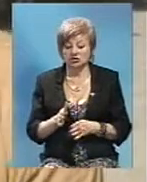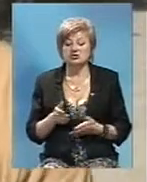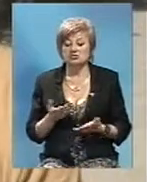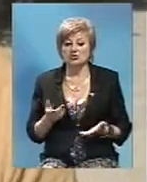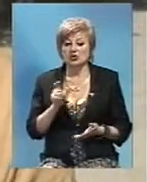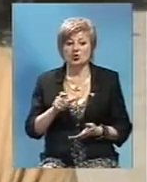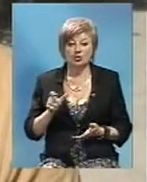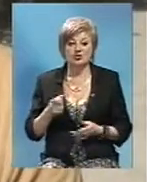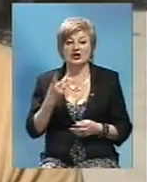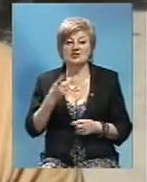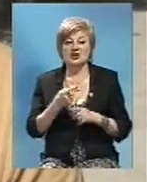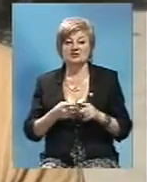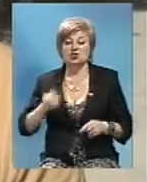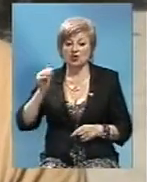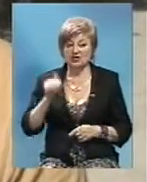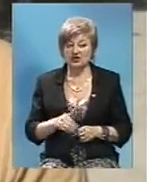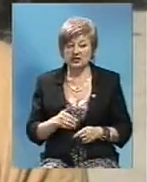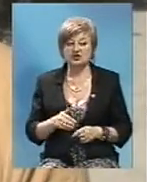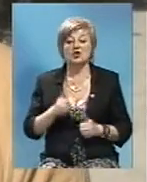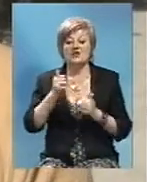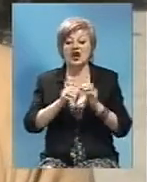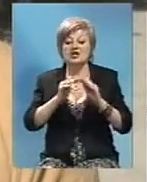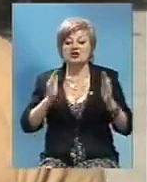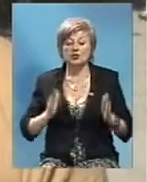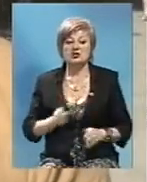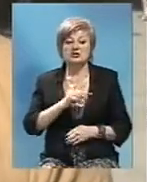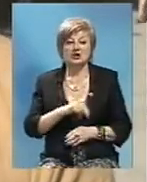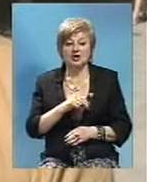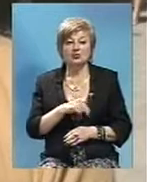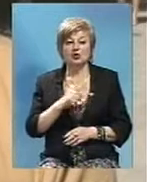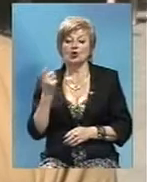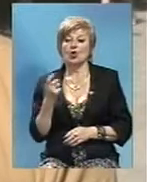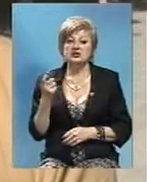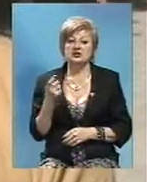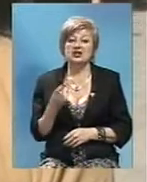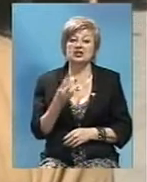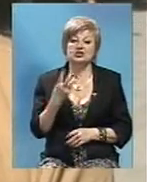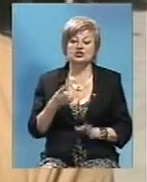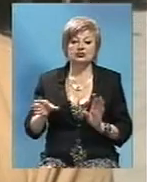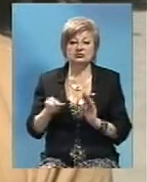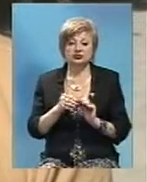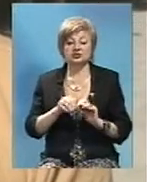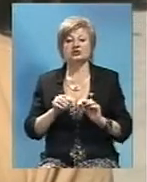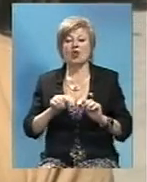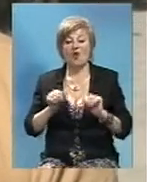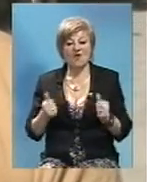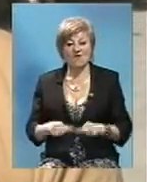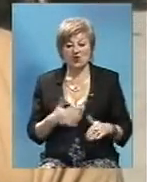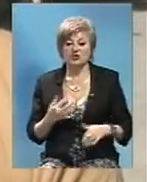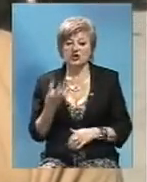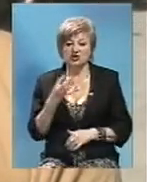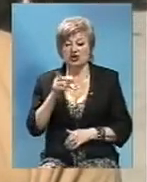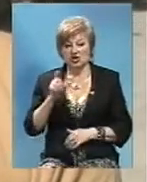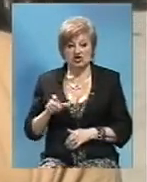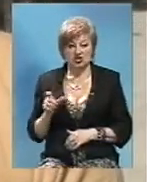їх 2,5 тисячі в нашому місті. В кожному кіоску працює щонайменше господар. І ще 3 людини, всі оформлені. Це 4 родини. Вони